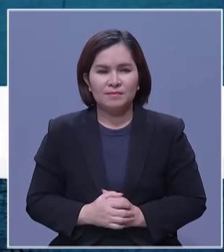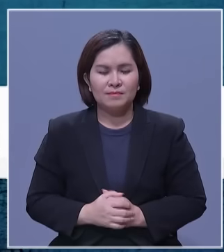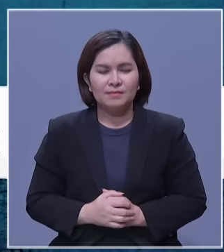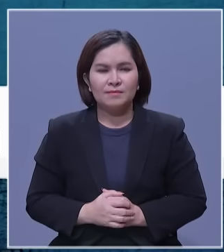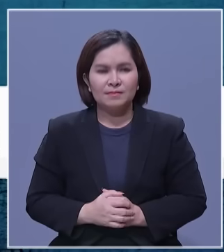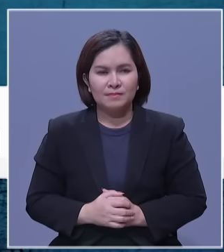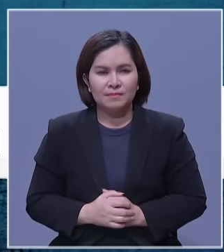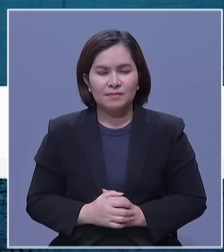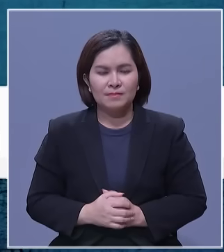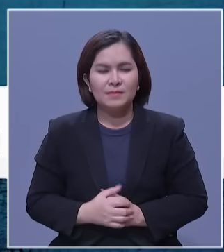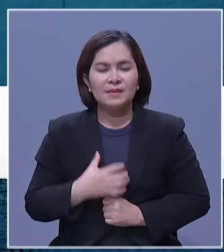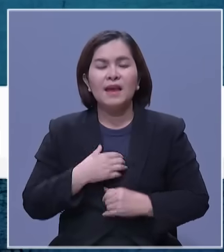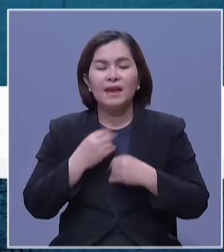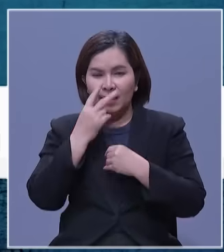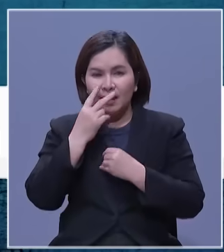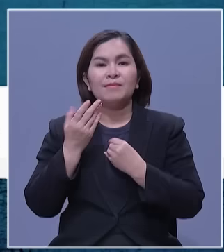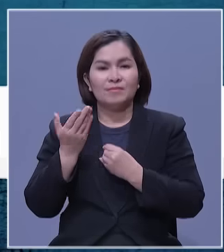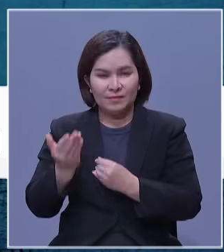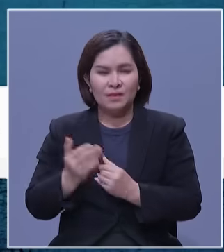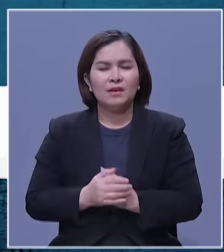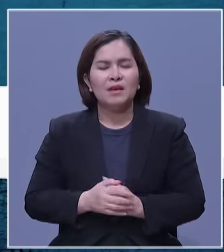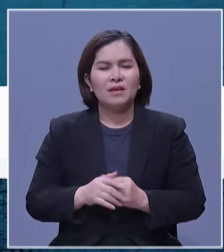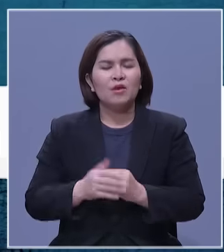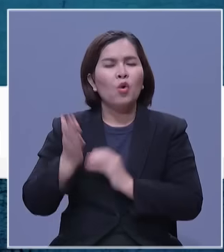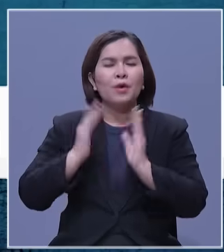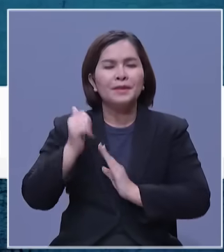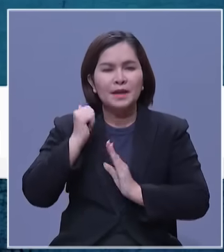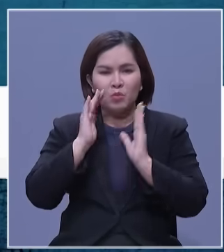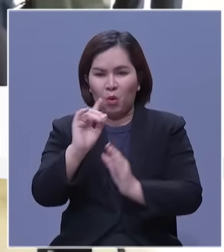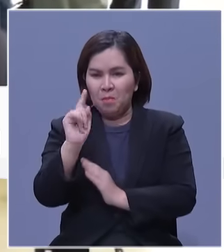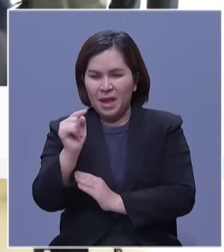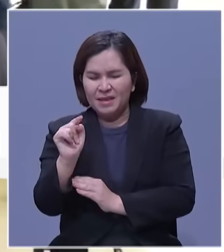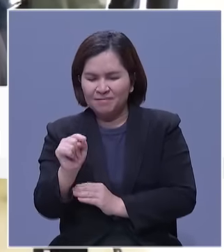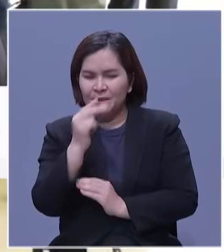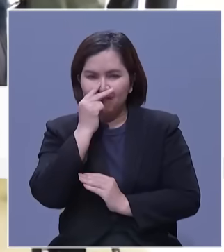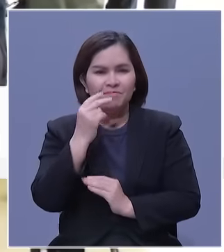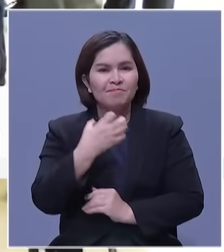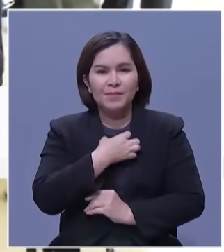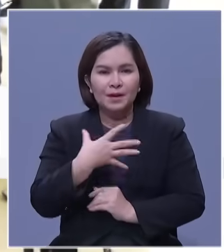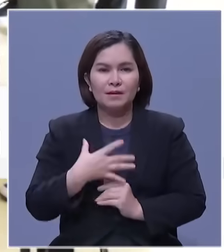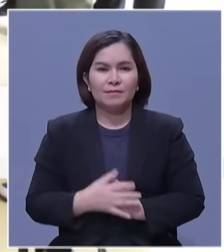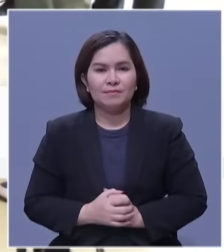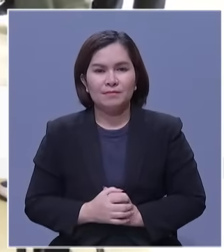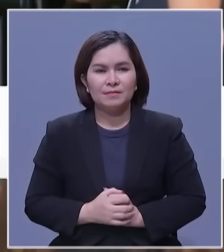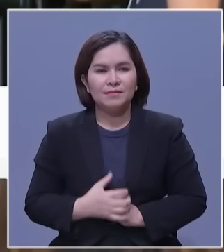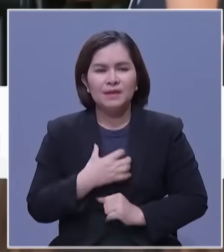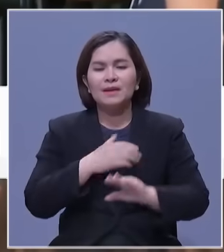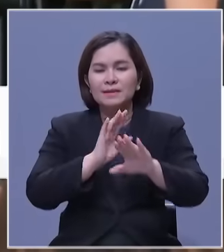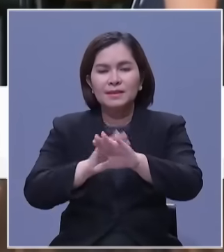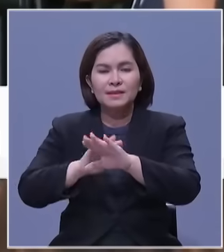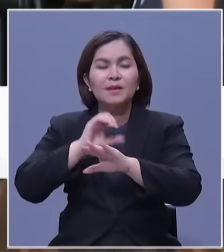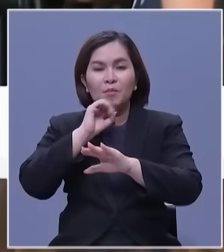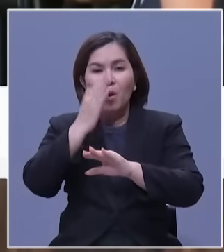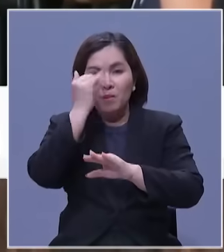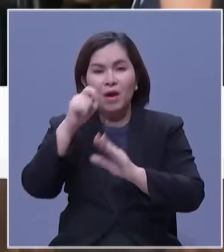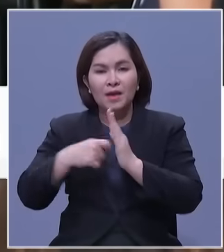มอยากจะเห็นโจ๊กหวานเจี๊ยบอะไม่อยากเห็นโจ๊กอคติอะไรเงี้ย นี่เห็นไหมเตือนด้วยความหวังดีในฐานะที่